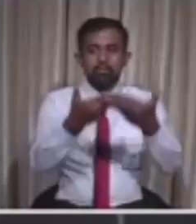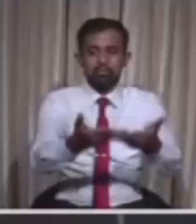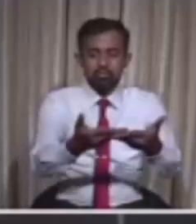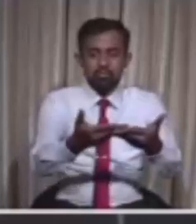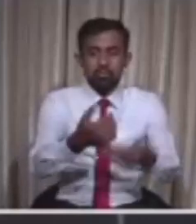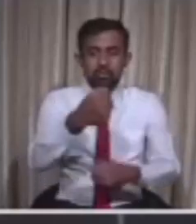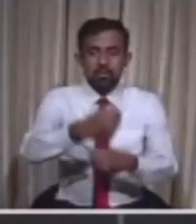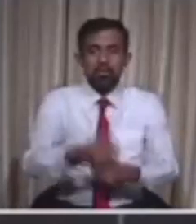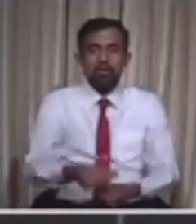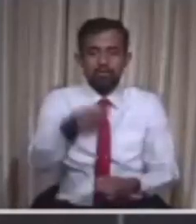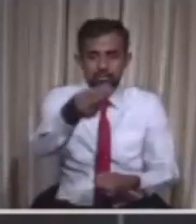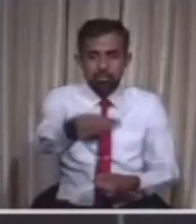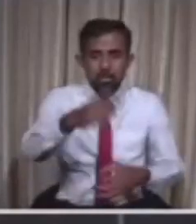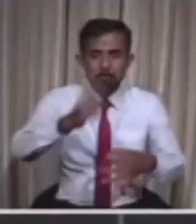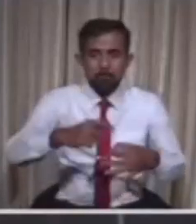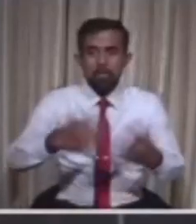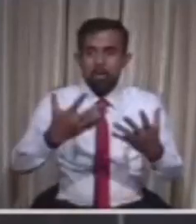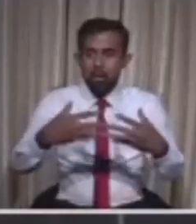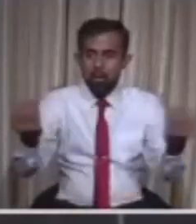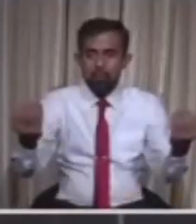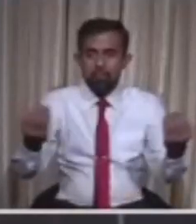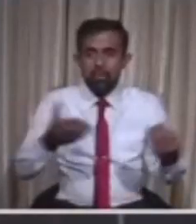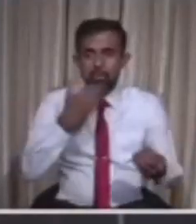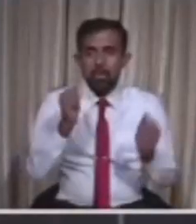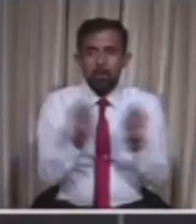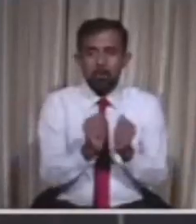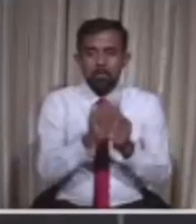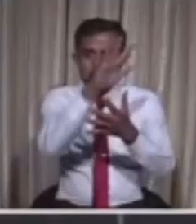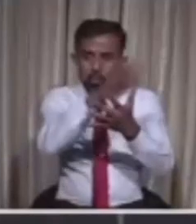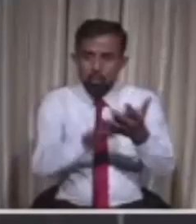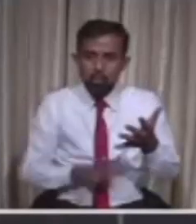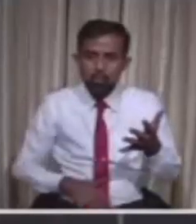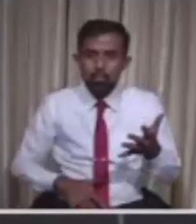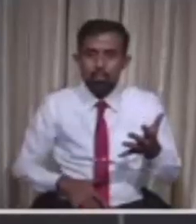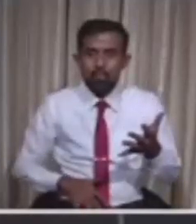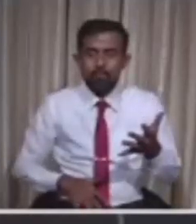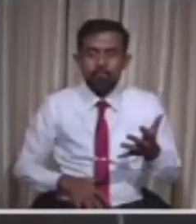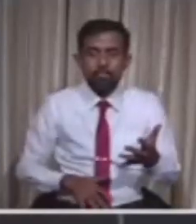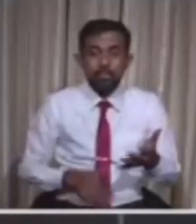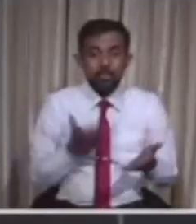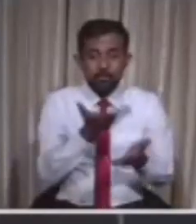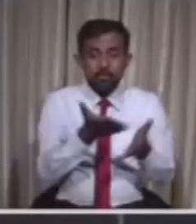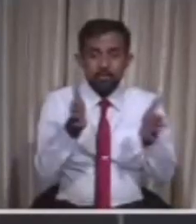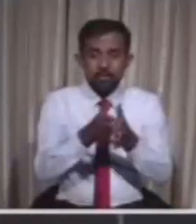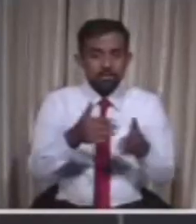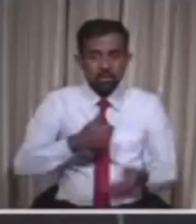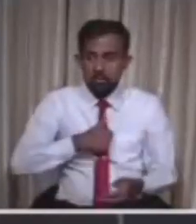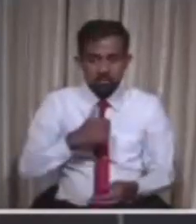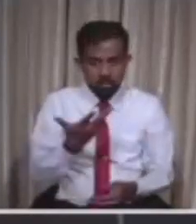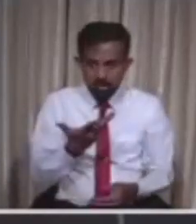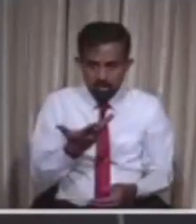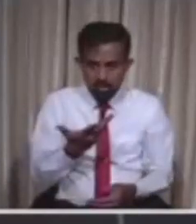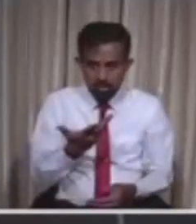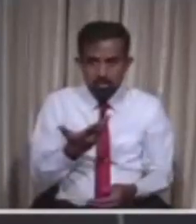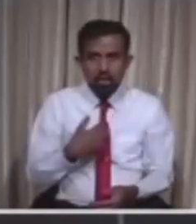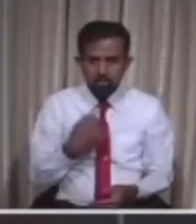රජයට මේ ප්‍රශ්නෙන් ගොඩදා ගන්න මෙන්න වැඩපිළිවෙල මේකත් එක්ක විරුද්ධ නම් මේකට විරුද්ධ නම්